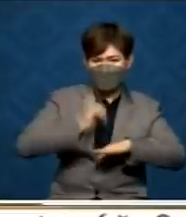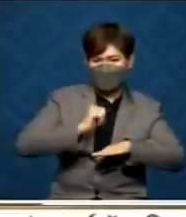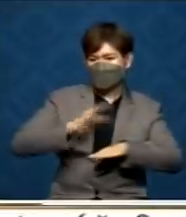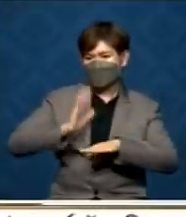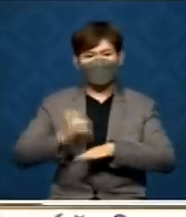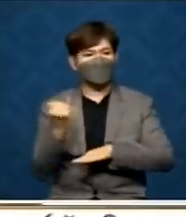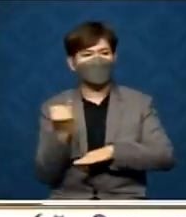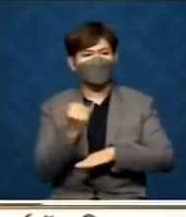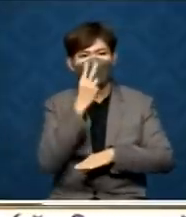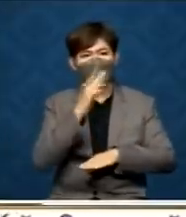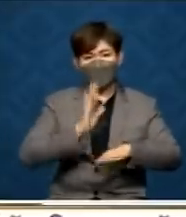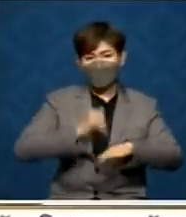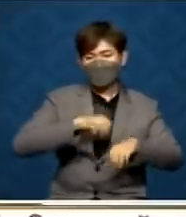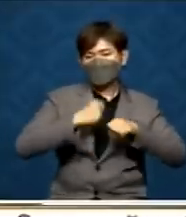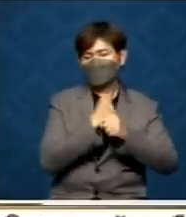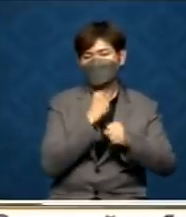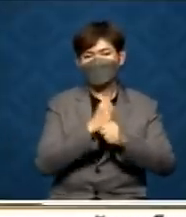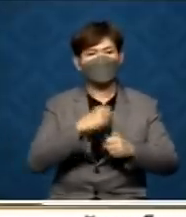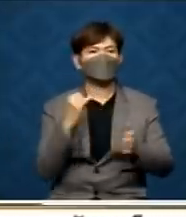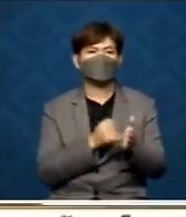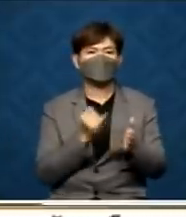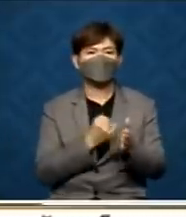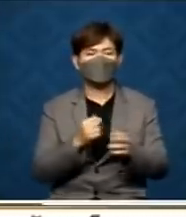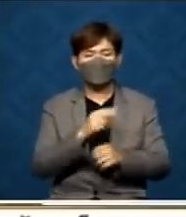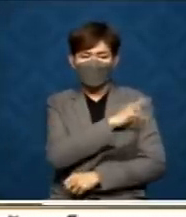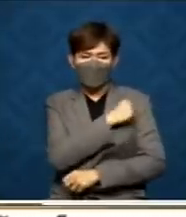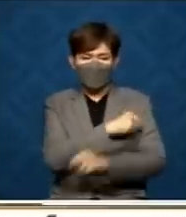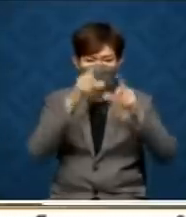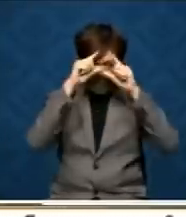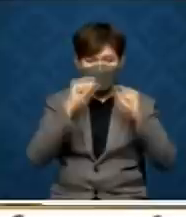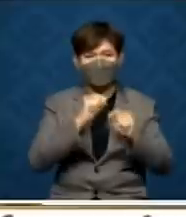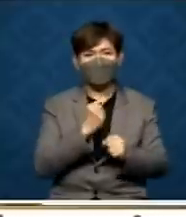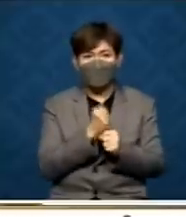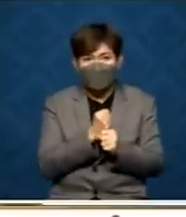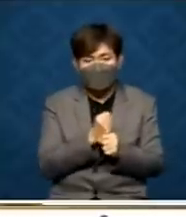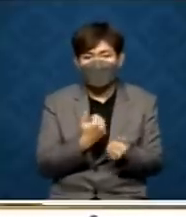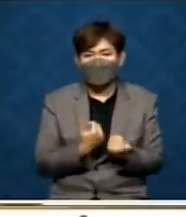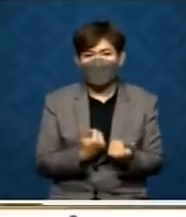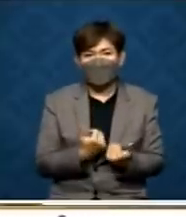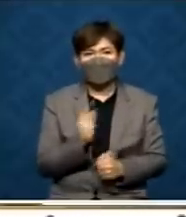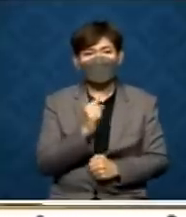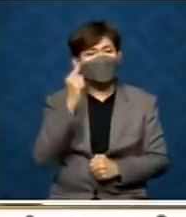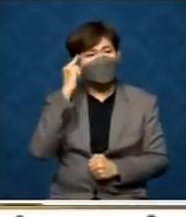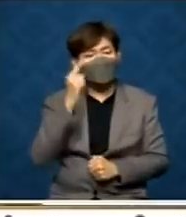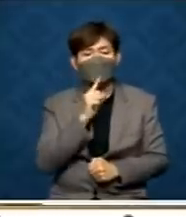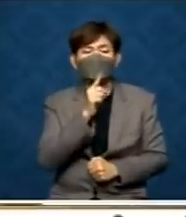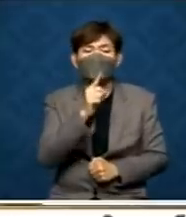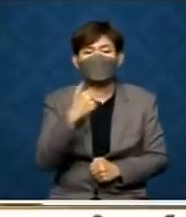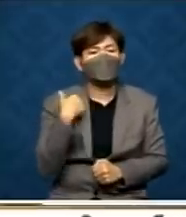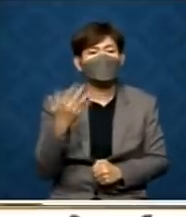คนเก่งมันทำให้คนจำง่ายหมอพยาบาลแต่วันนี้ฉันคิดว่าเขาไม่บ่น